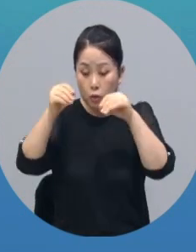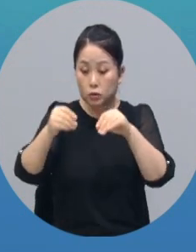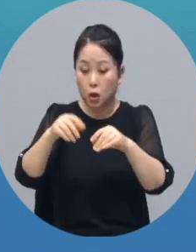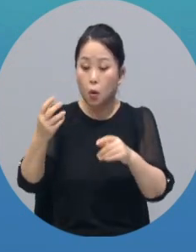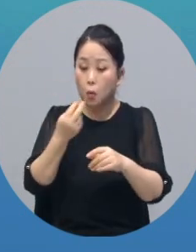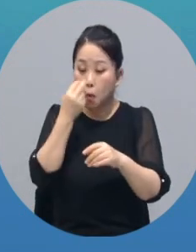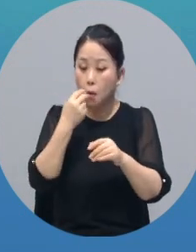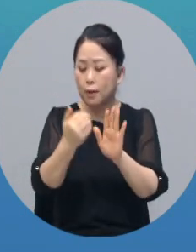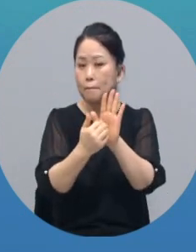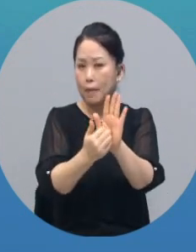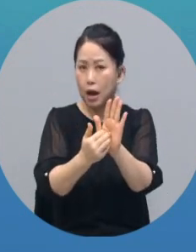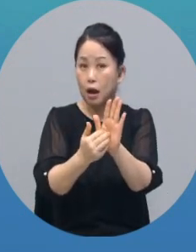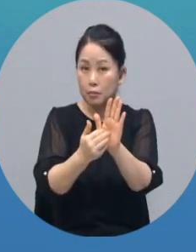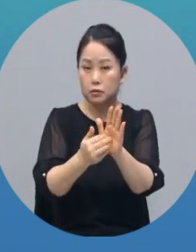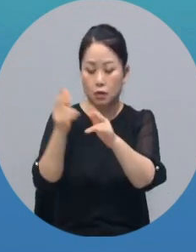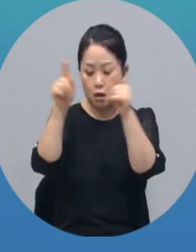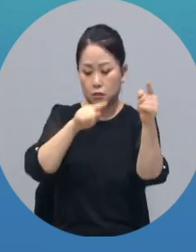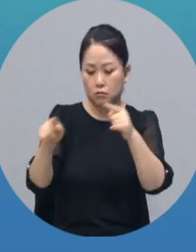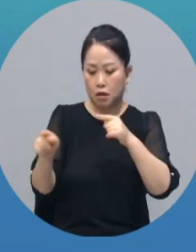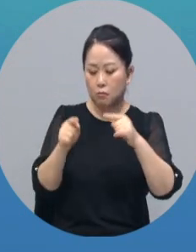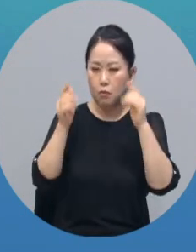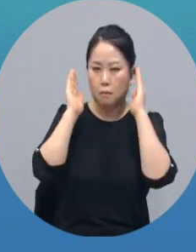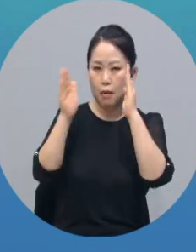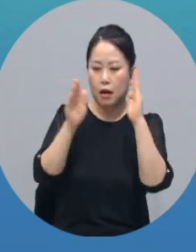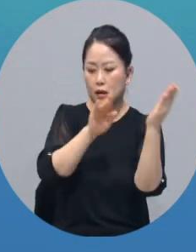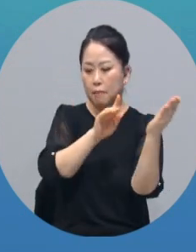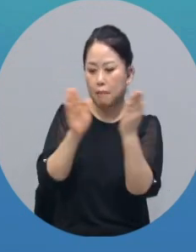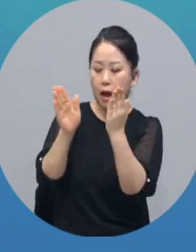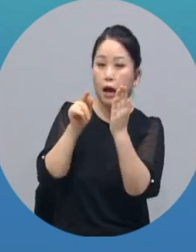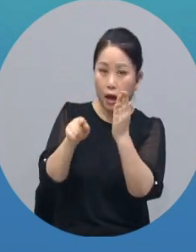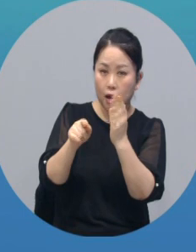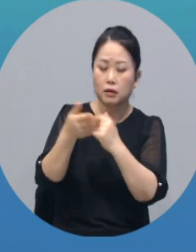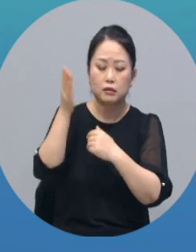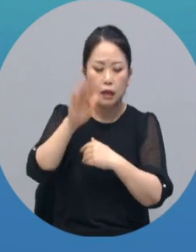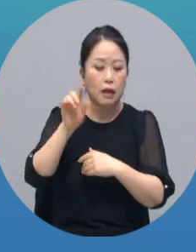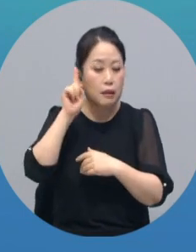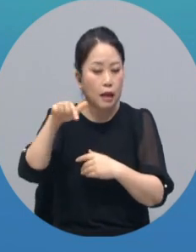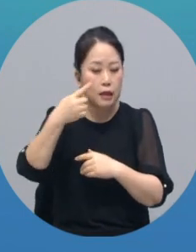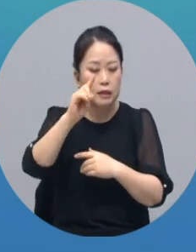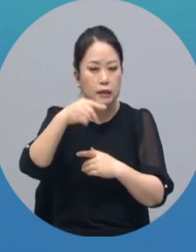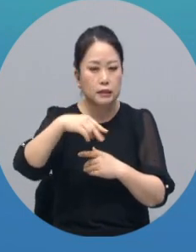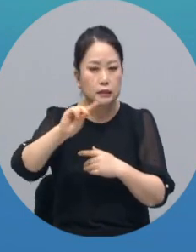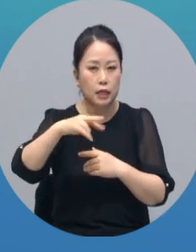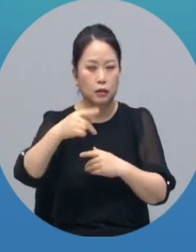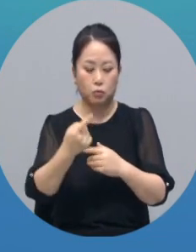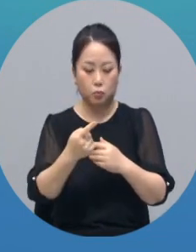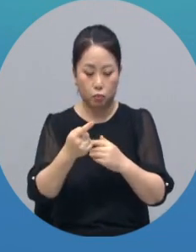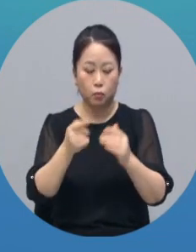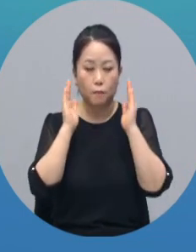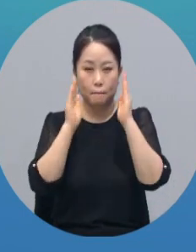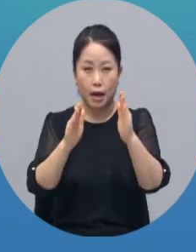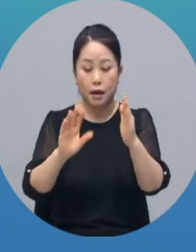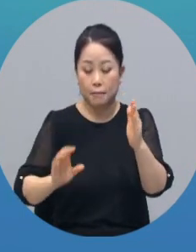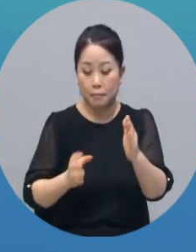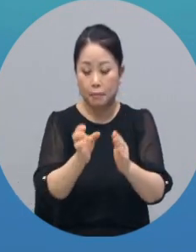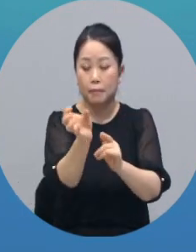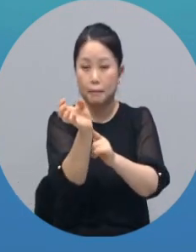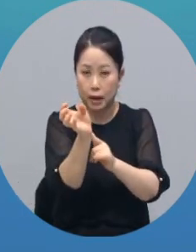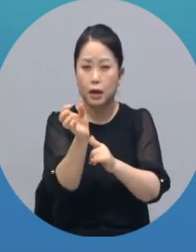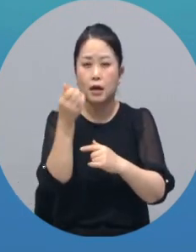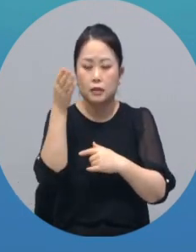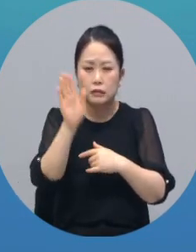틀었습니다. 온대저기압으로 변질되며 내일 흑산도 부근으로 향하겠는데요. 정체전선 형태의 가을 장마에